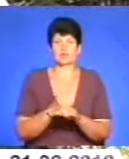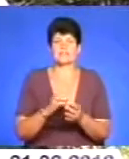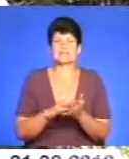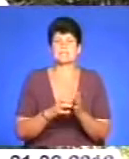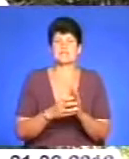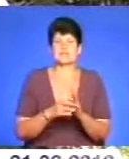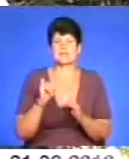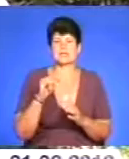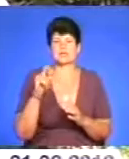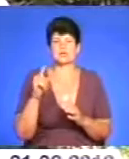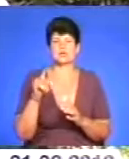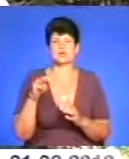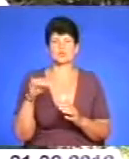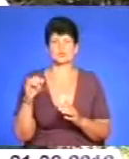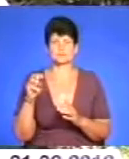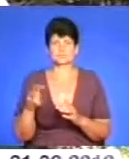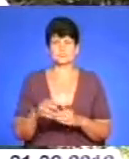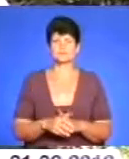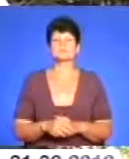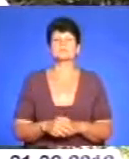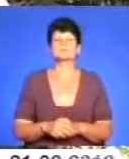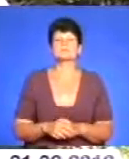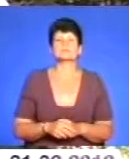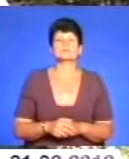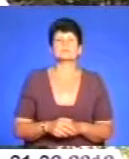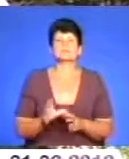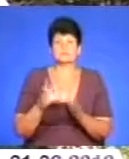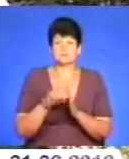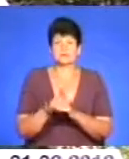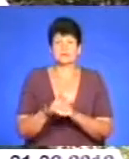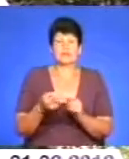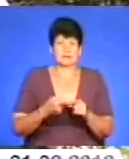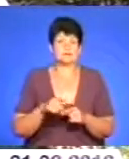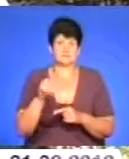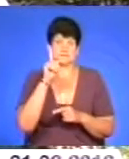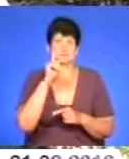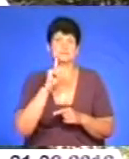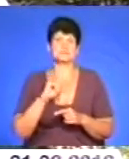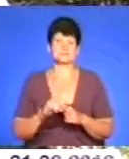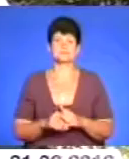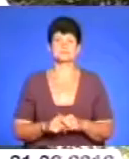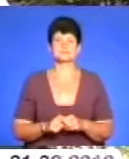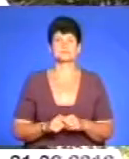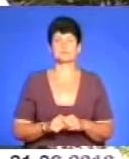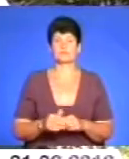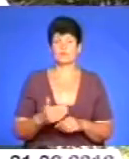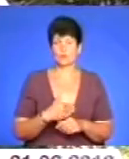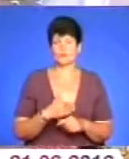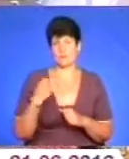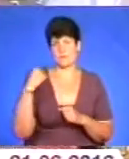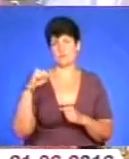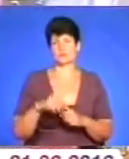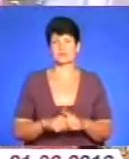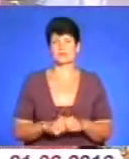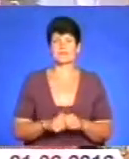з ізюмом, ну так якби на думку смачніше і хочемо перемогти.